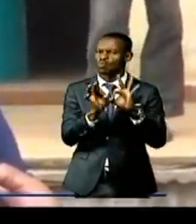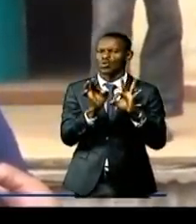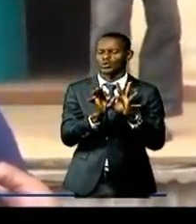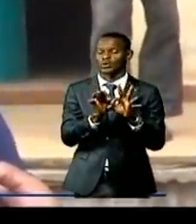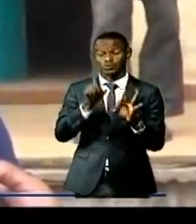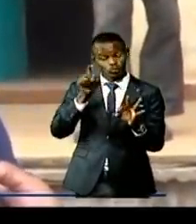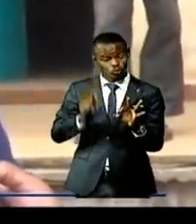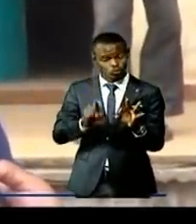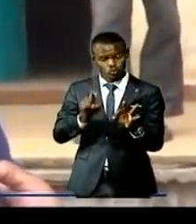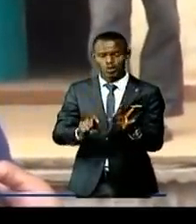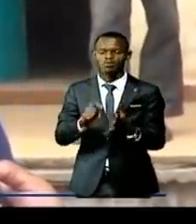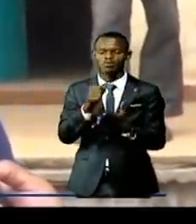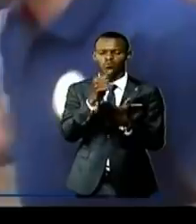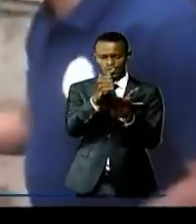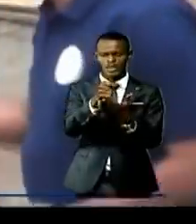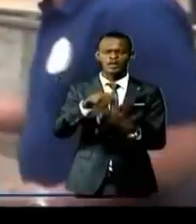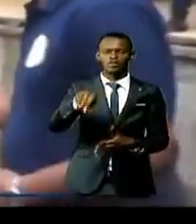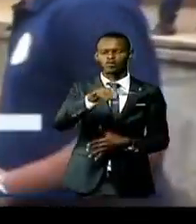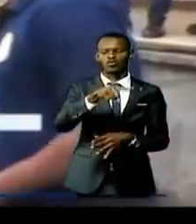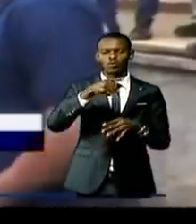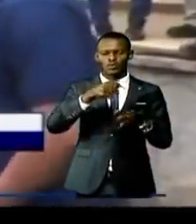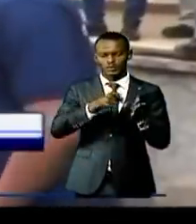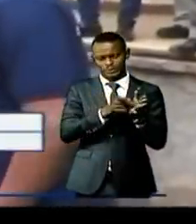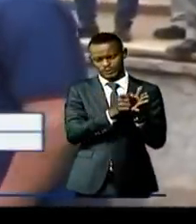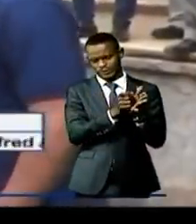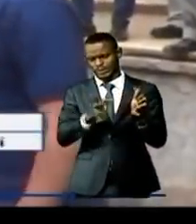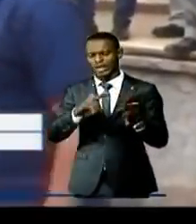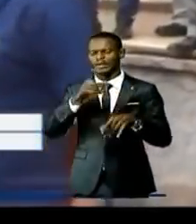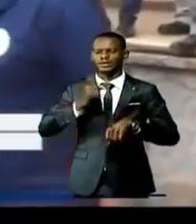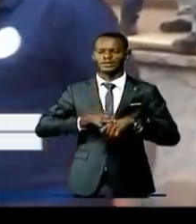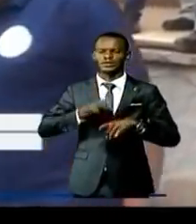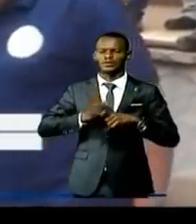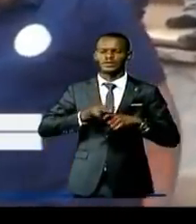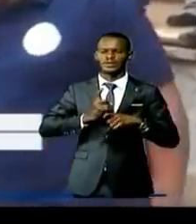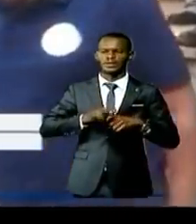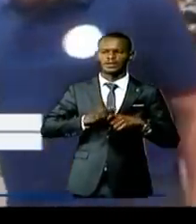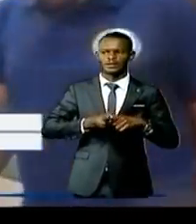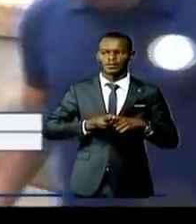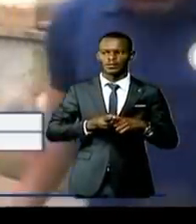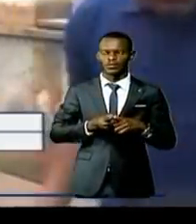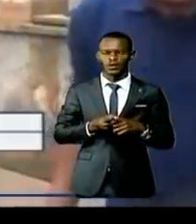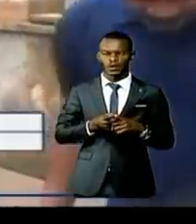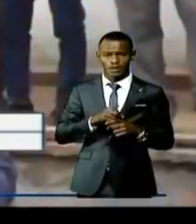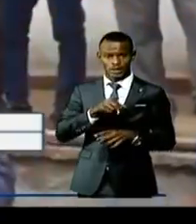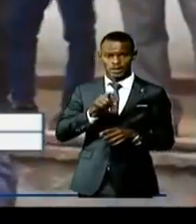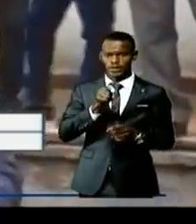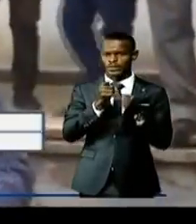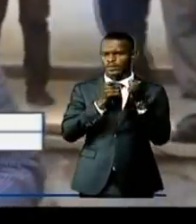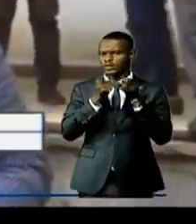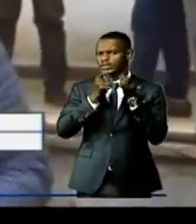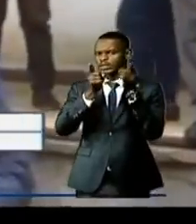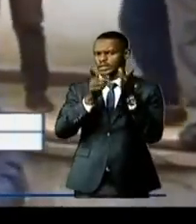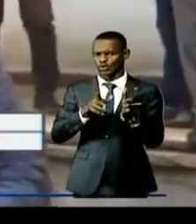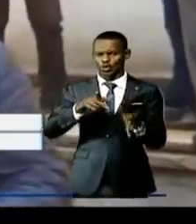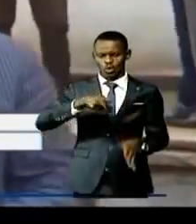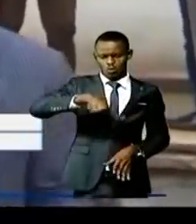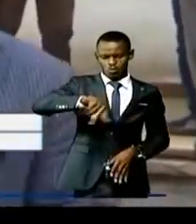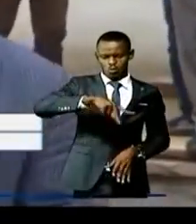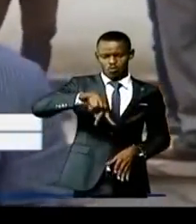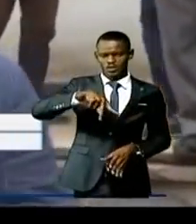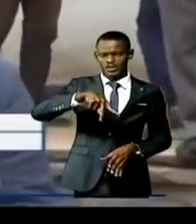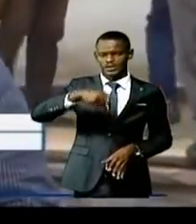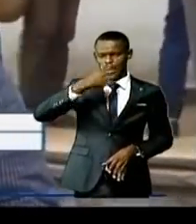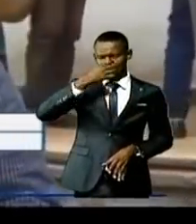pour vous en ces moments difficiles. En réceptionnant cette assistance, le directeur provincial de la RTNC Sud-Kivu,